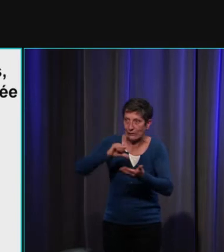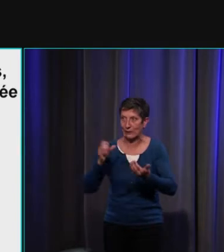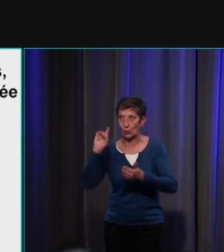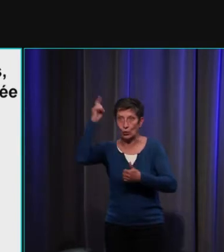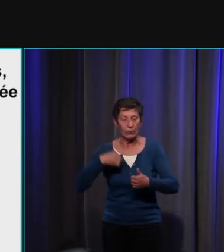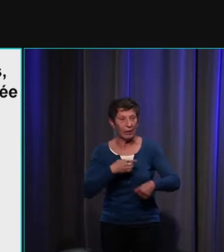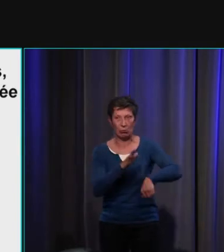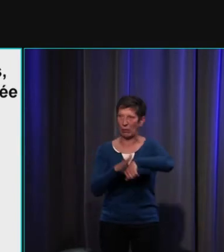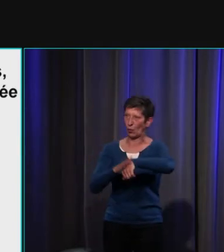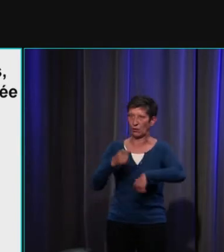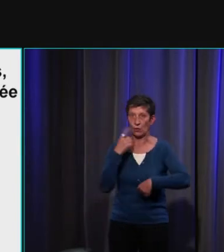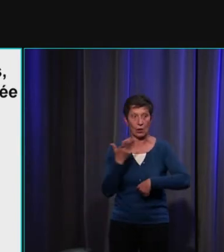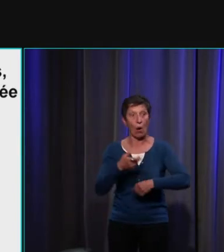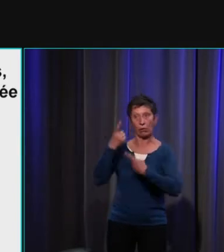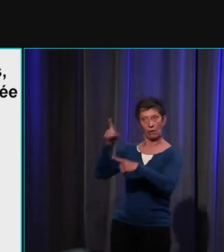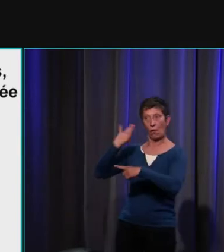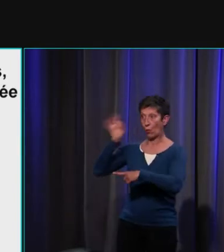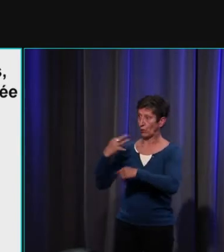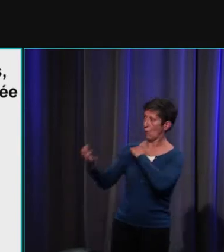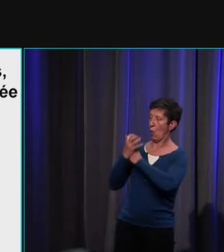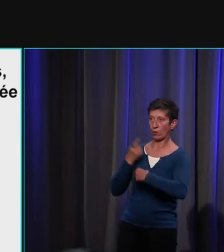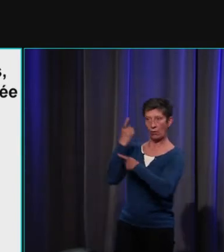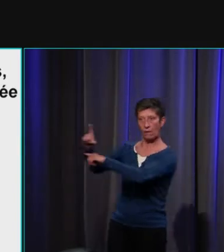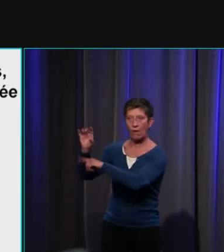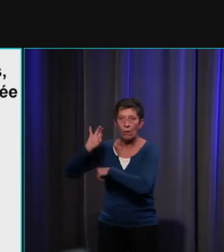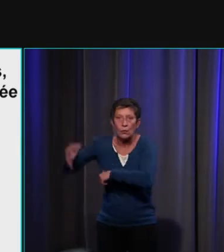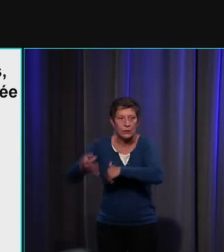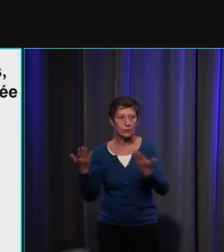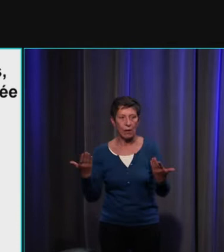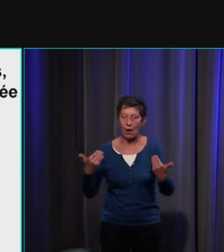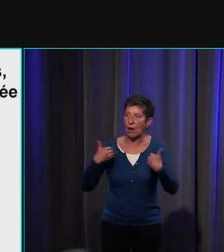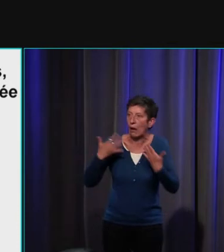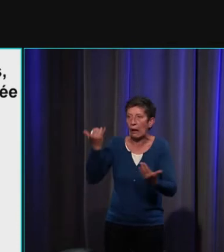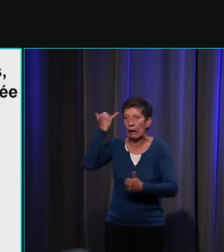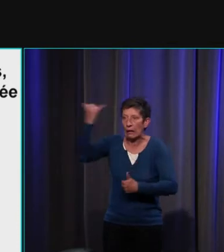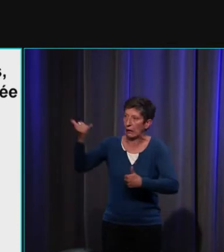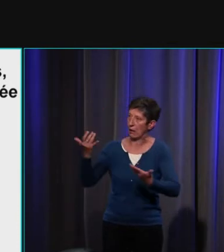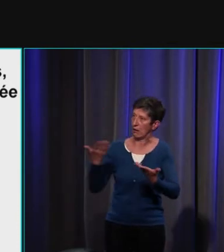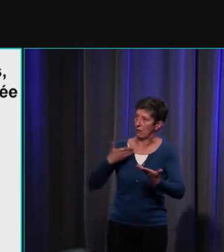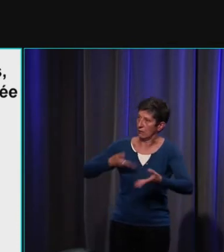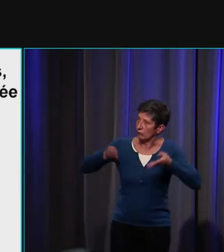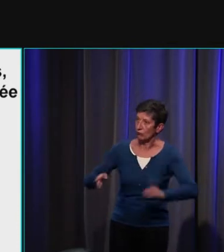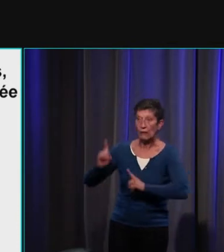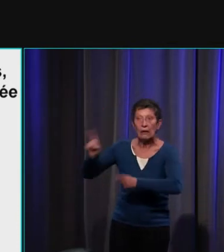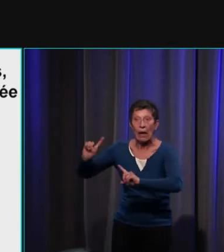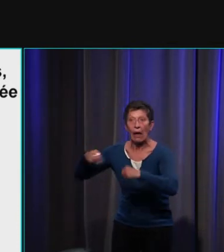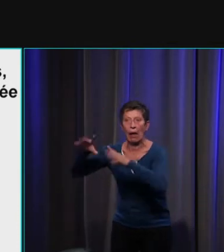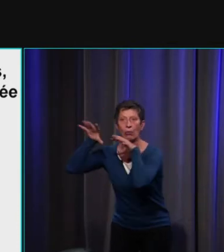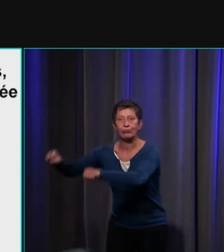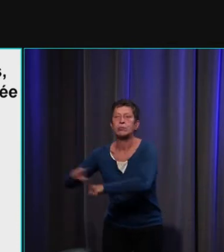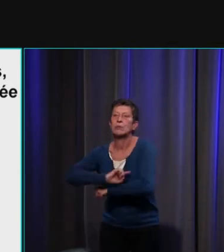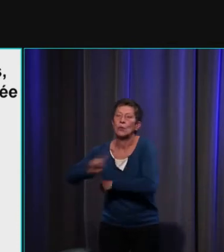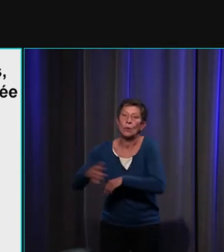défensif d'accord quand on m'agresse nez je ne prend pas l'initiative alors bien sûr pour la croisade